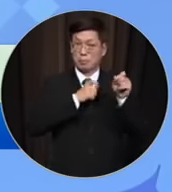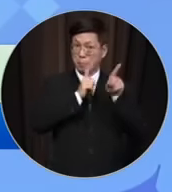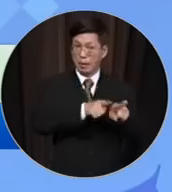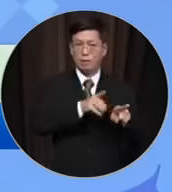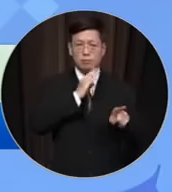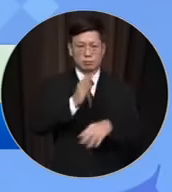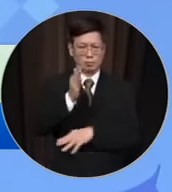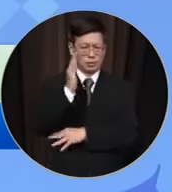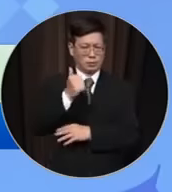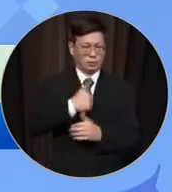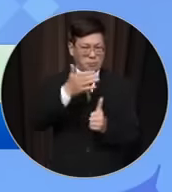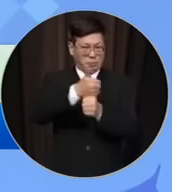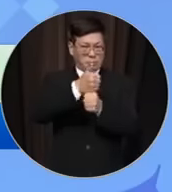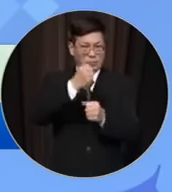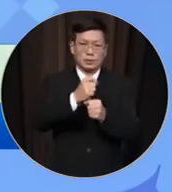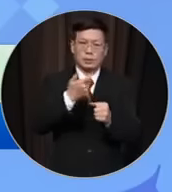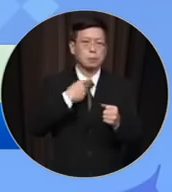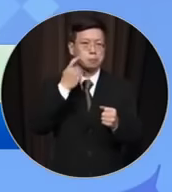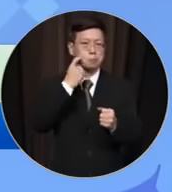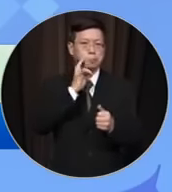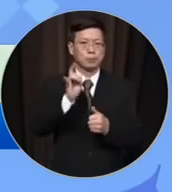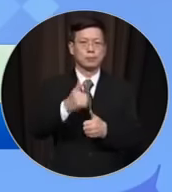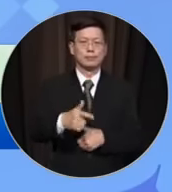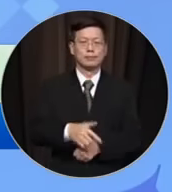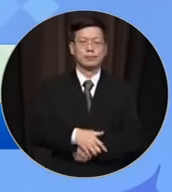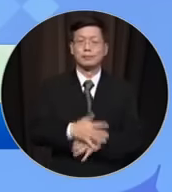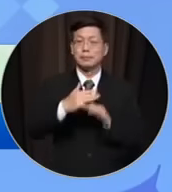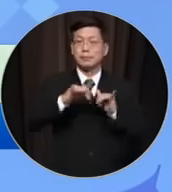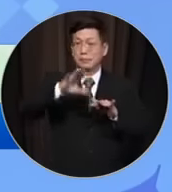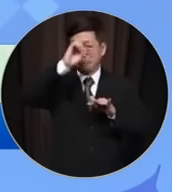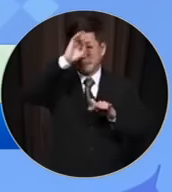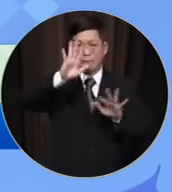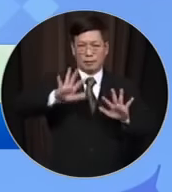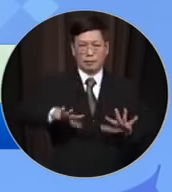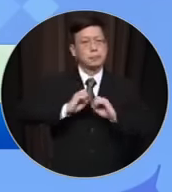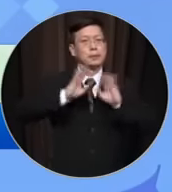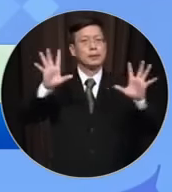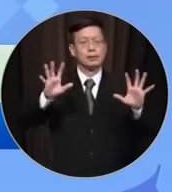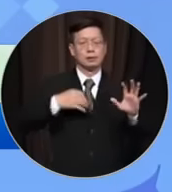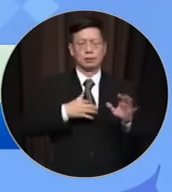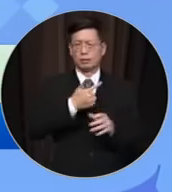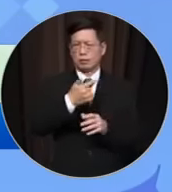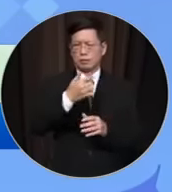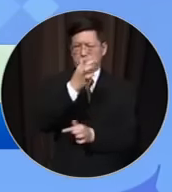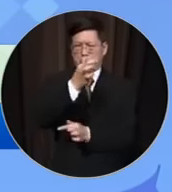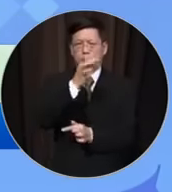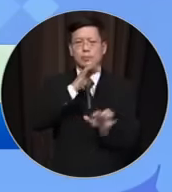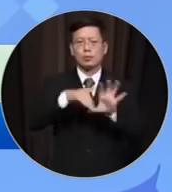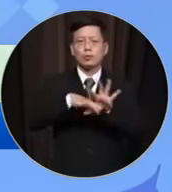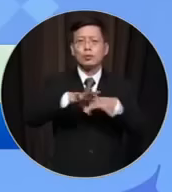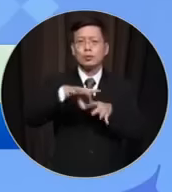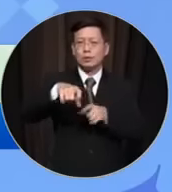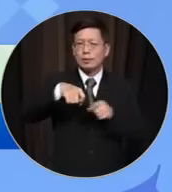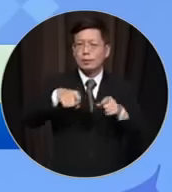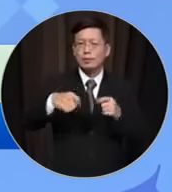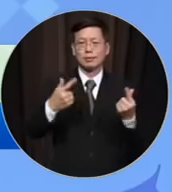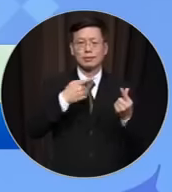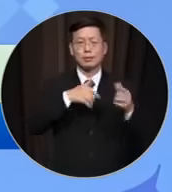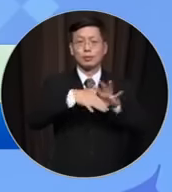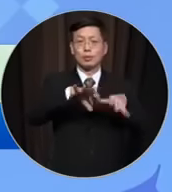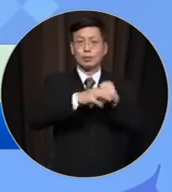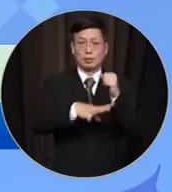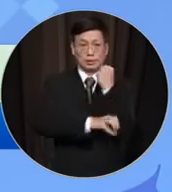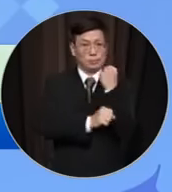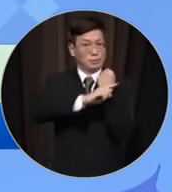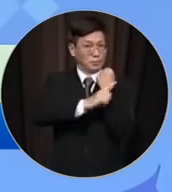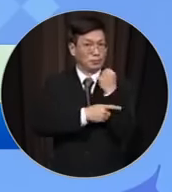作，绝对不是装饰品。民进党已经发表了完整的文化政策，包括订定文化基